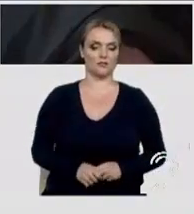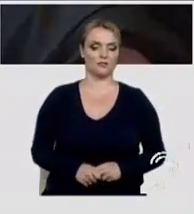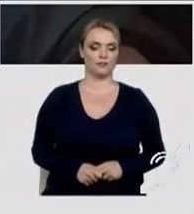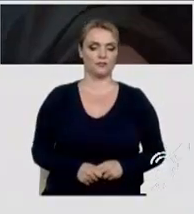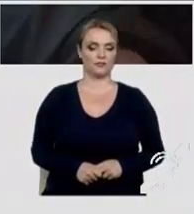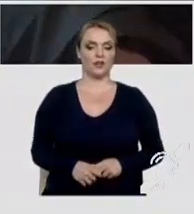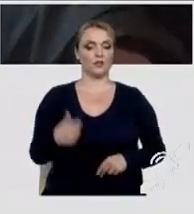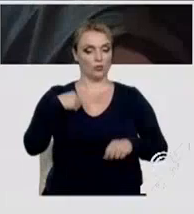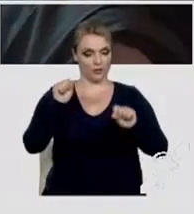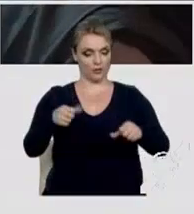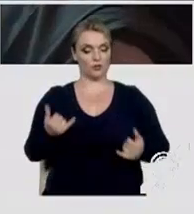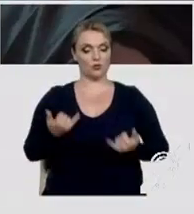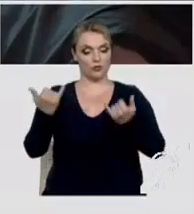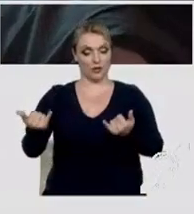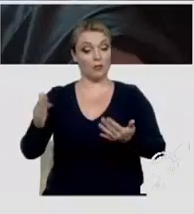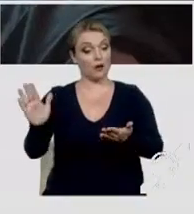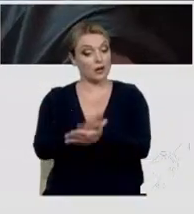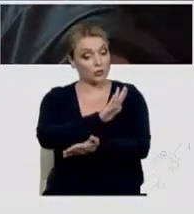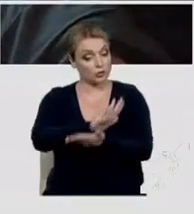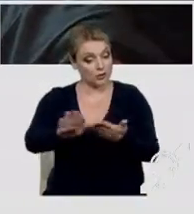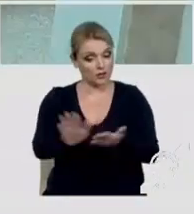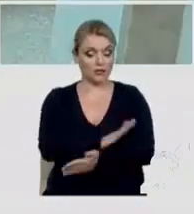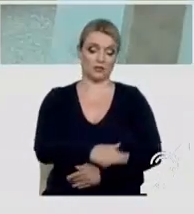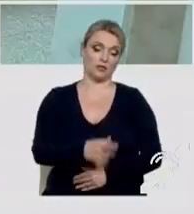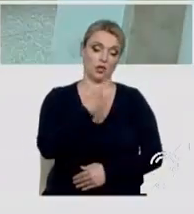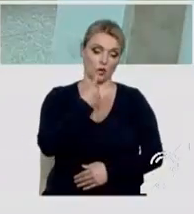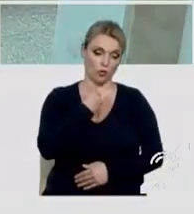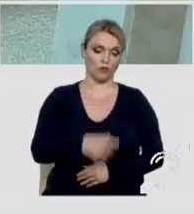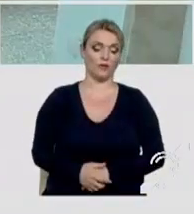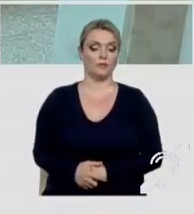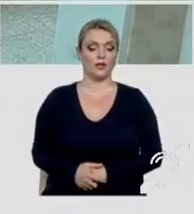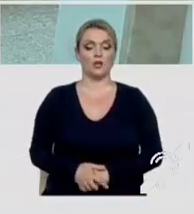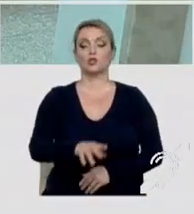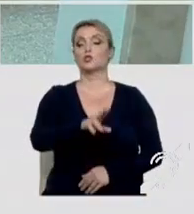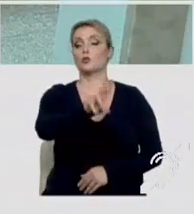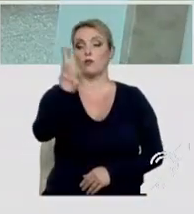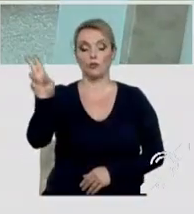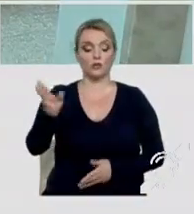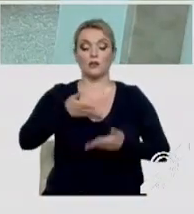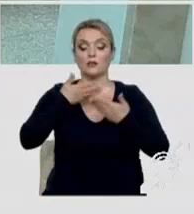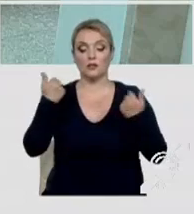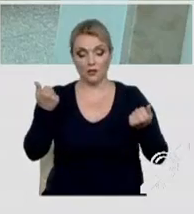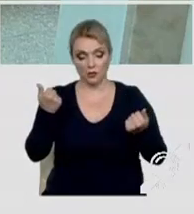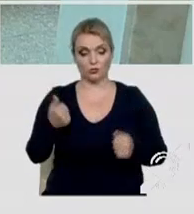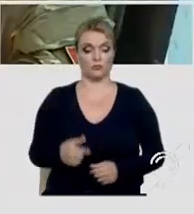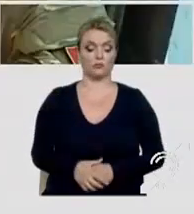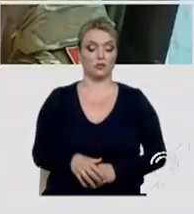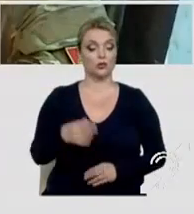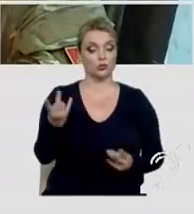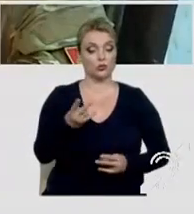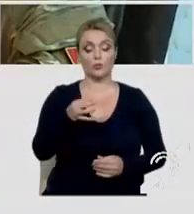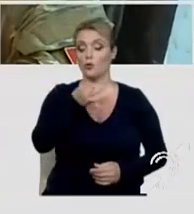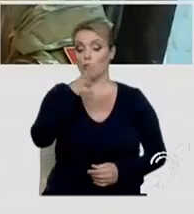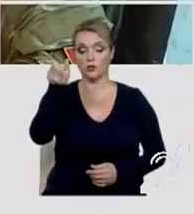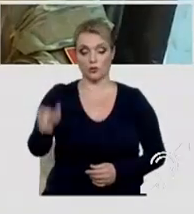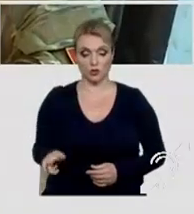noi putem să oferim gratuit ceva ce ar alții nu au. Și asta trebuie să facă oricine, este